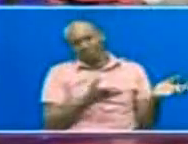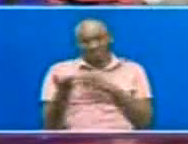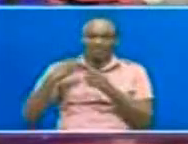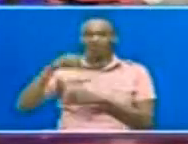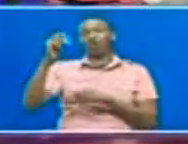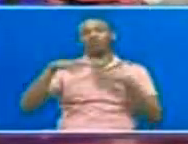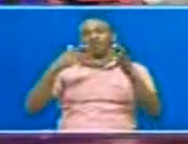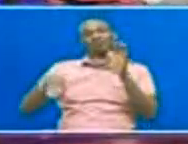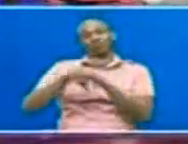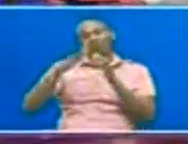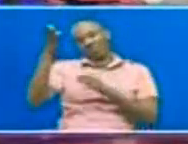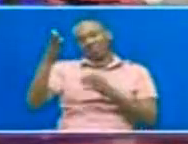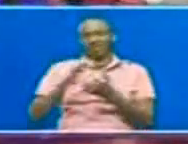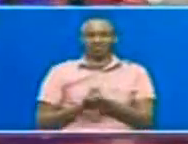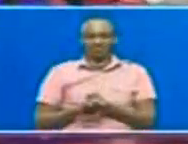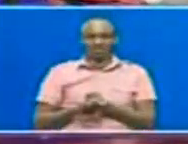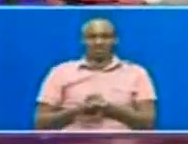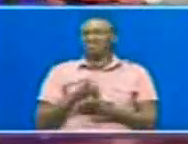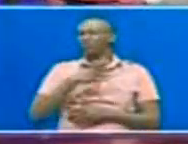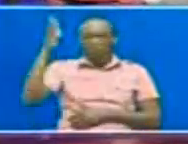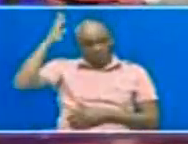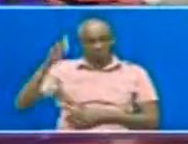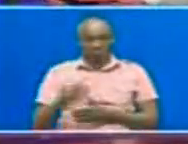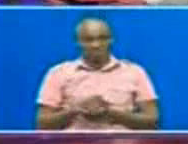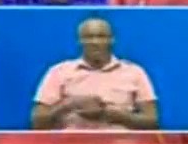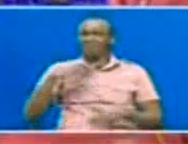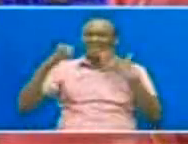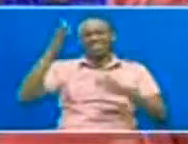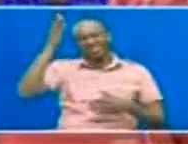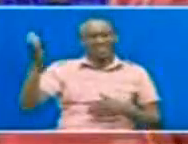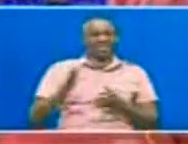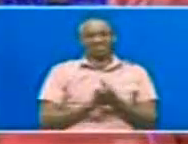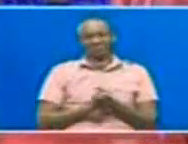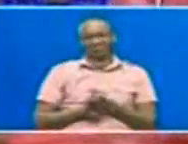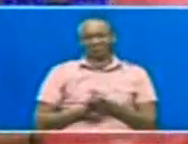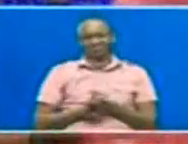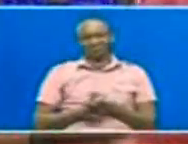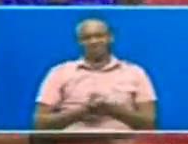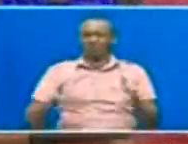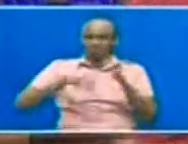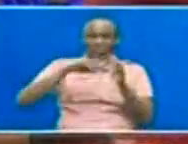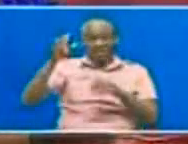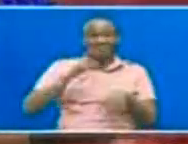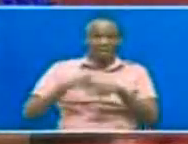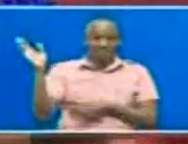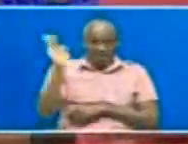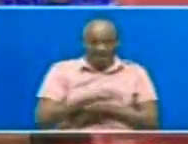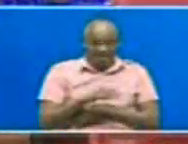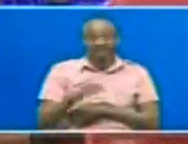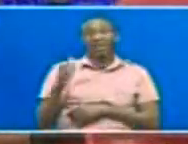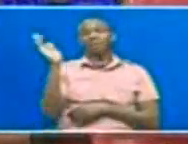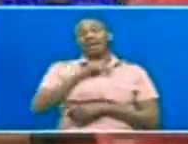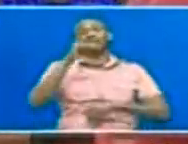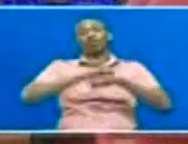kucheza kwao. Na unaenda? Ninaenda. Basi nacheza huko na wachezea. Nikirudi narudi shule on